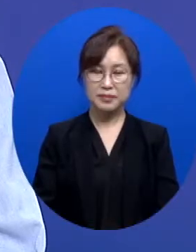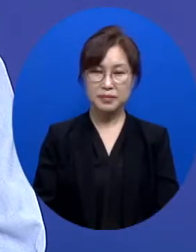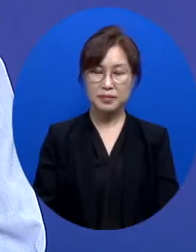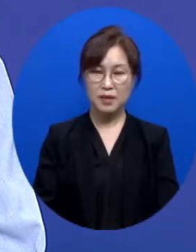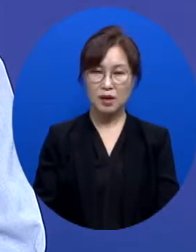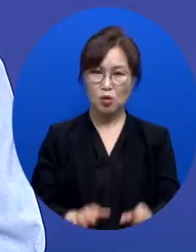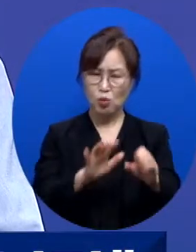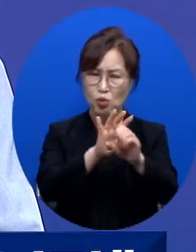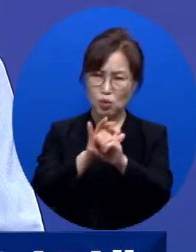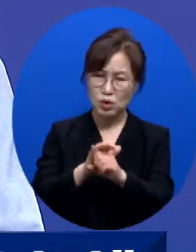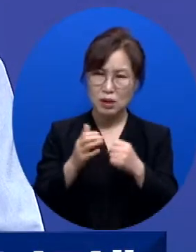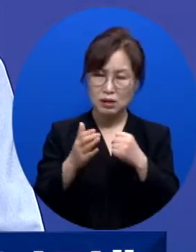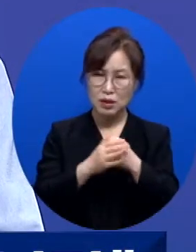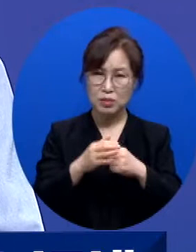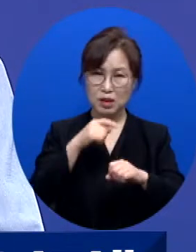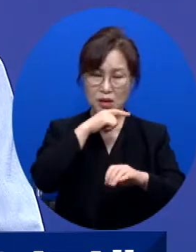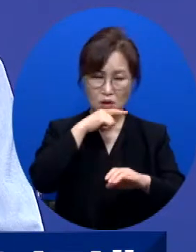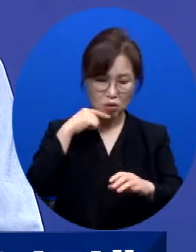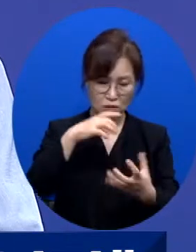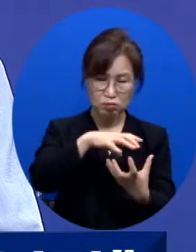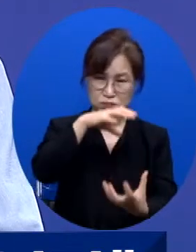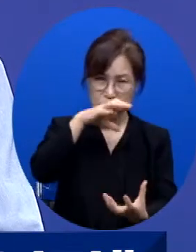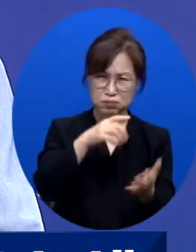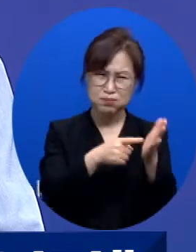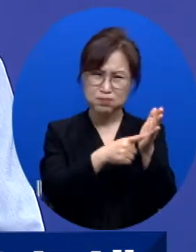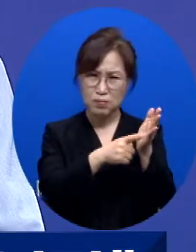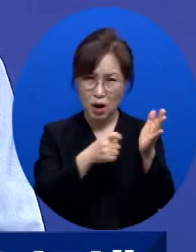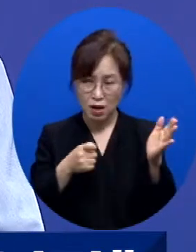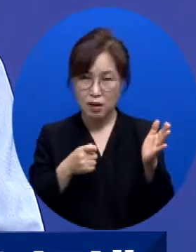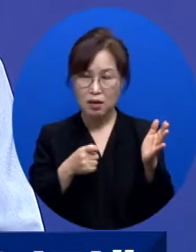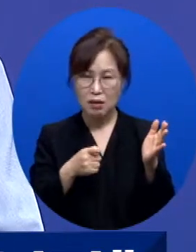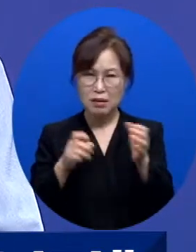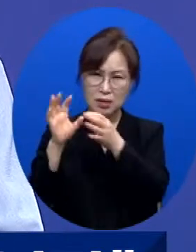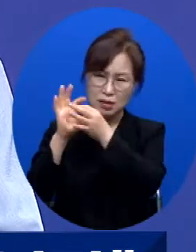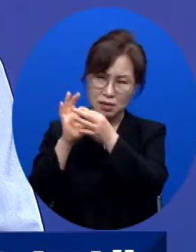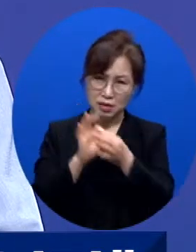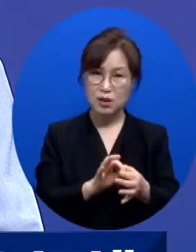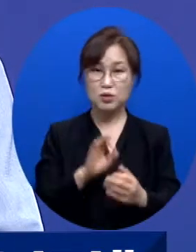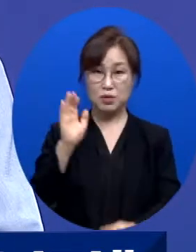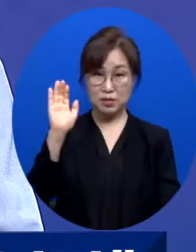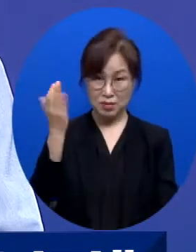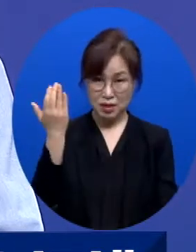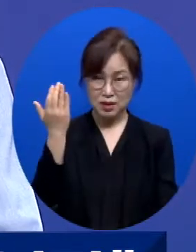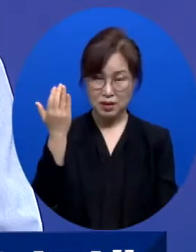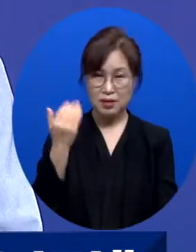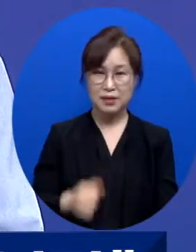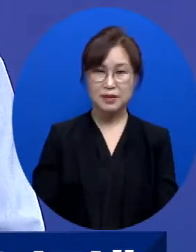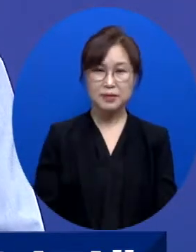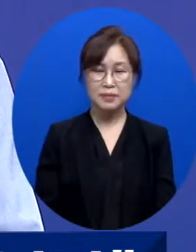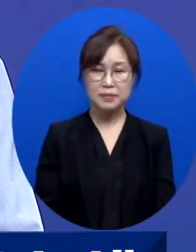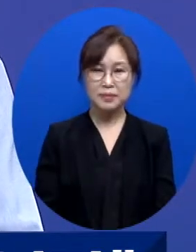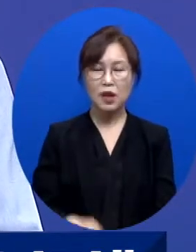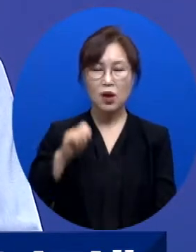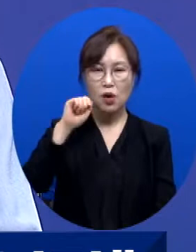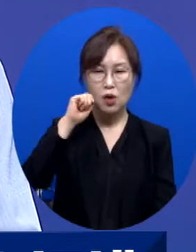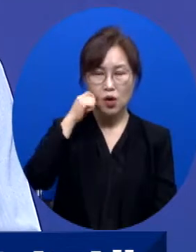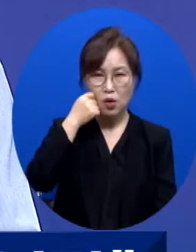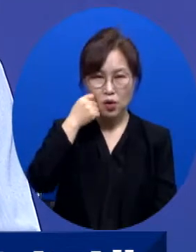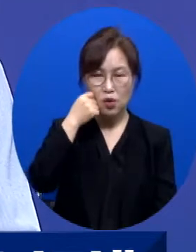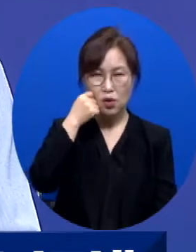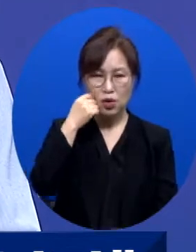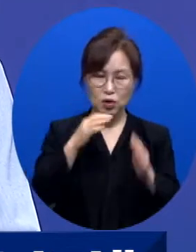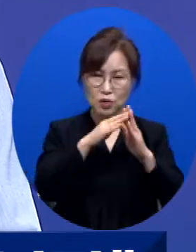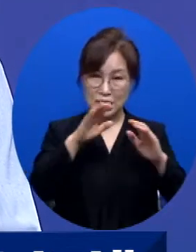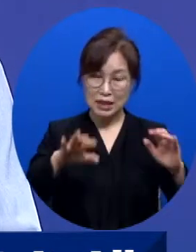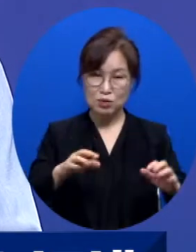코로나의 영향으로 헌혈이 줄면서 혈액 수급난이 지속되고 있다는 소식 여러 번 전해드렸습니다. 어려운 이웃의 생명을